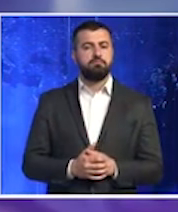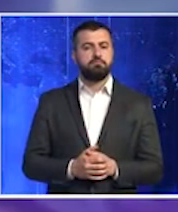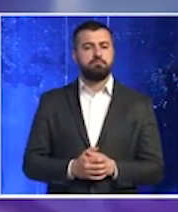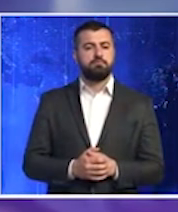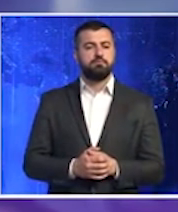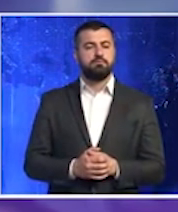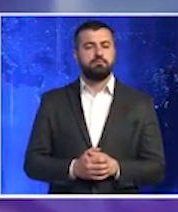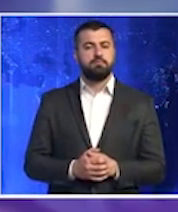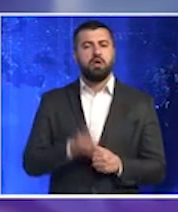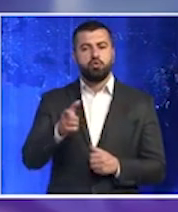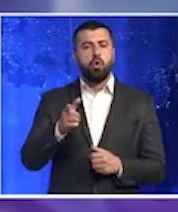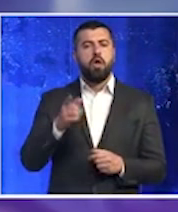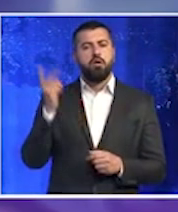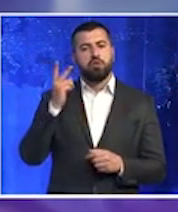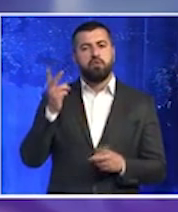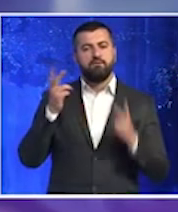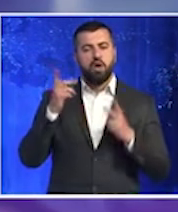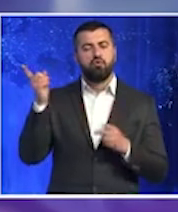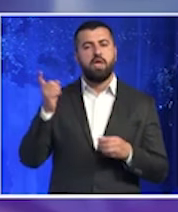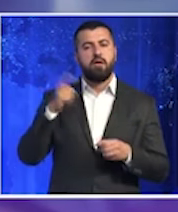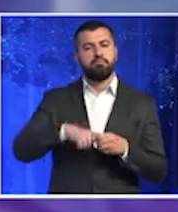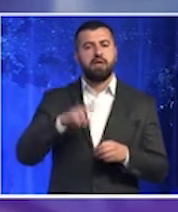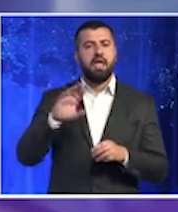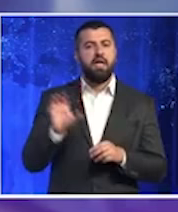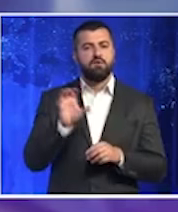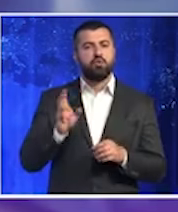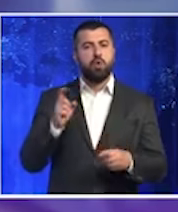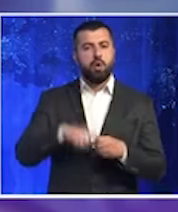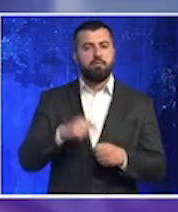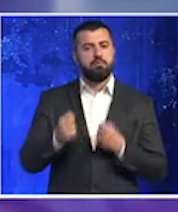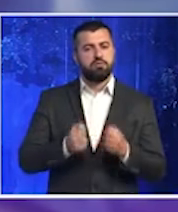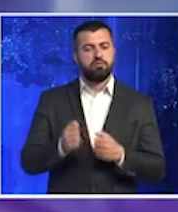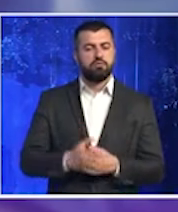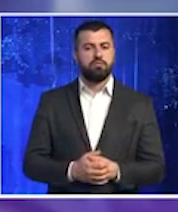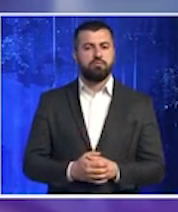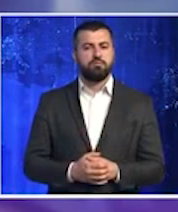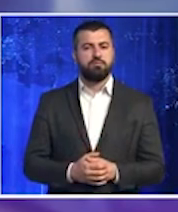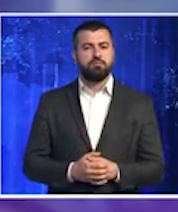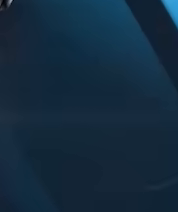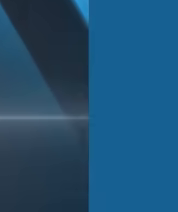I da će to imati izuzetno veliko ubrzanje za vaše članstvo u Evropskoj uniji.